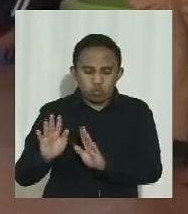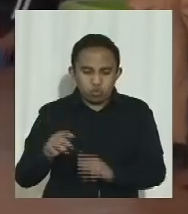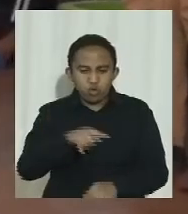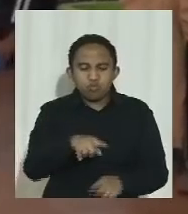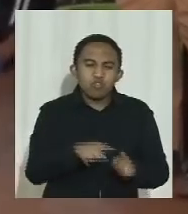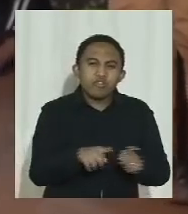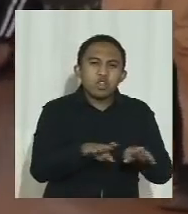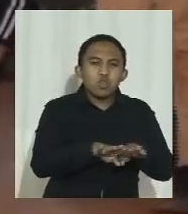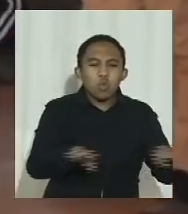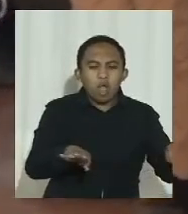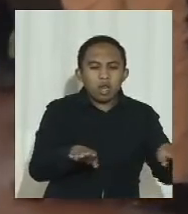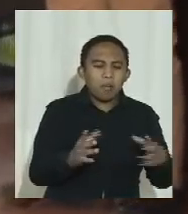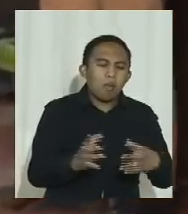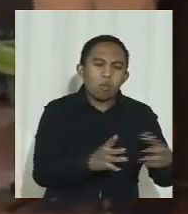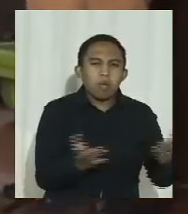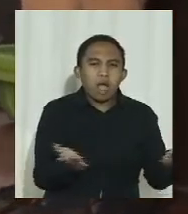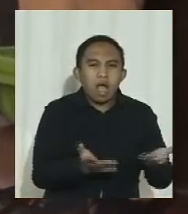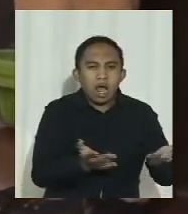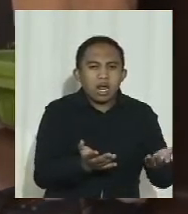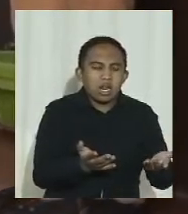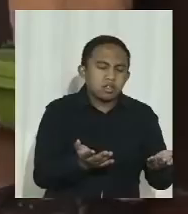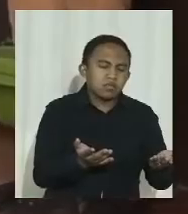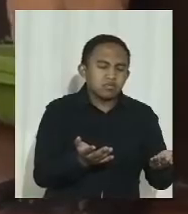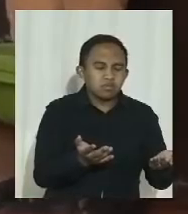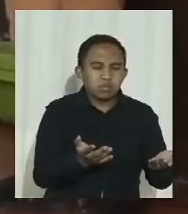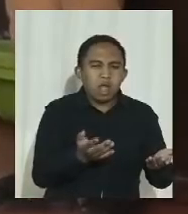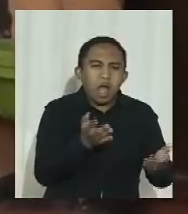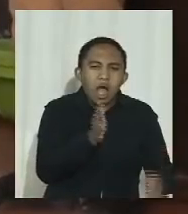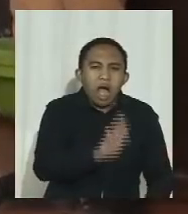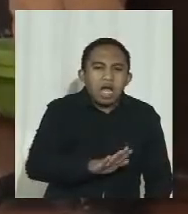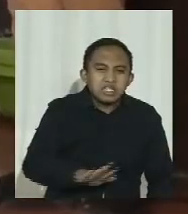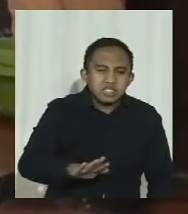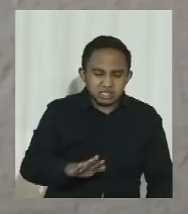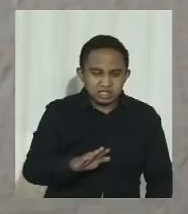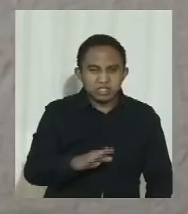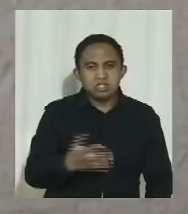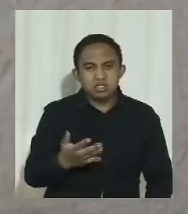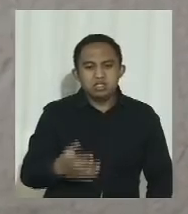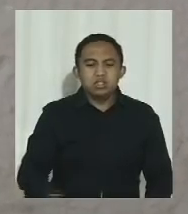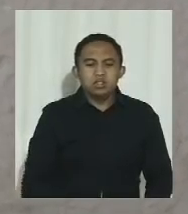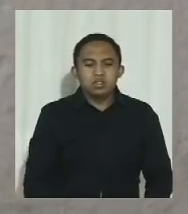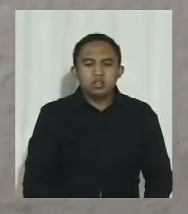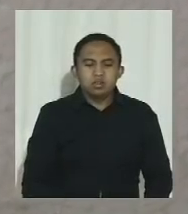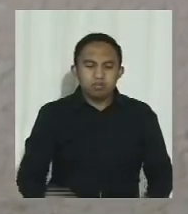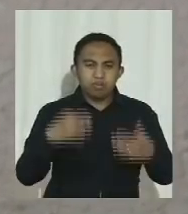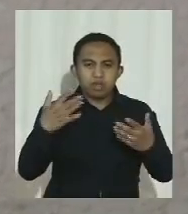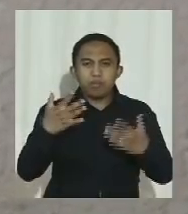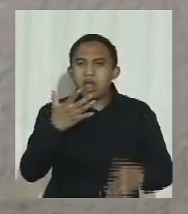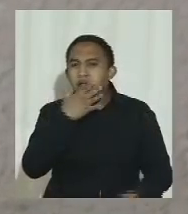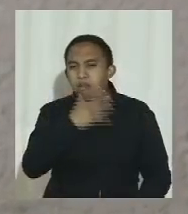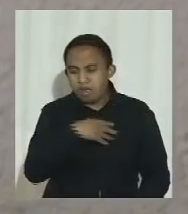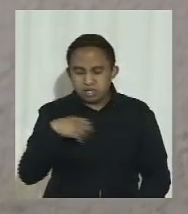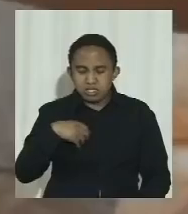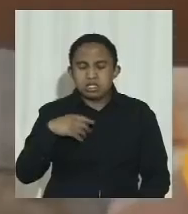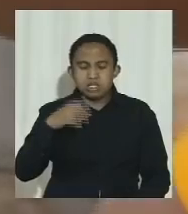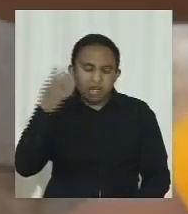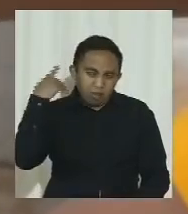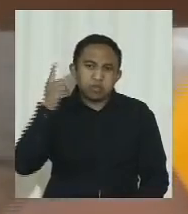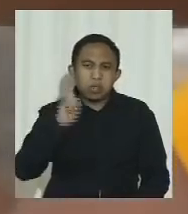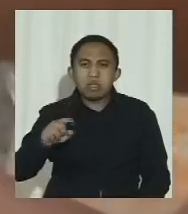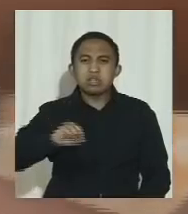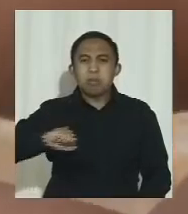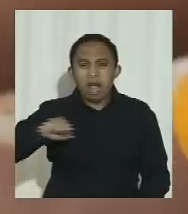sy mikarakara ary manabe ireo zazakely na ny garderie sy ny creche. Maro amin'ireo ray aman-dreny tsy maintsy miasa mandritra ny fiboana